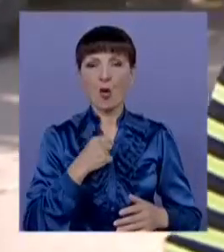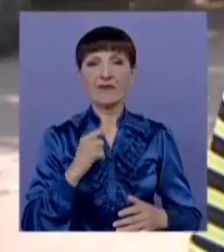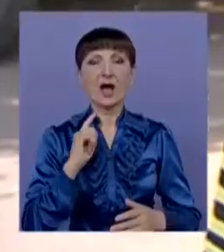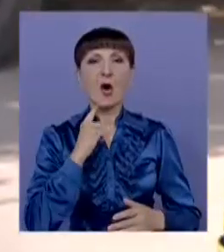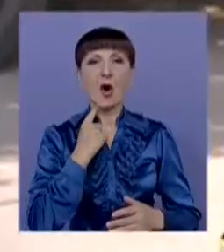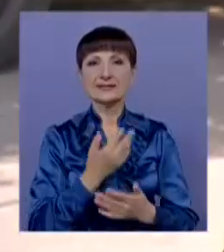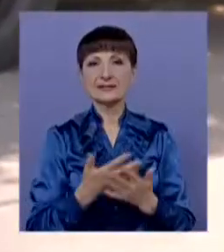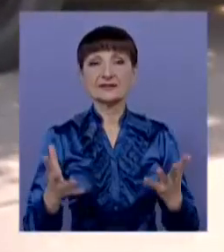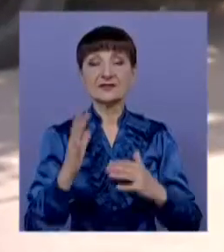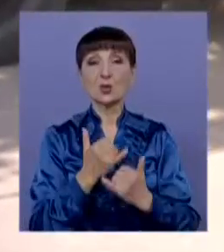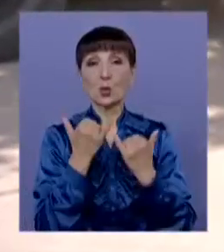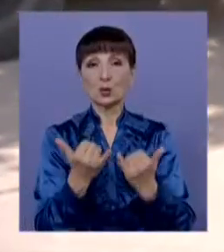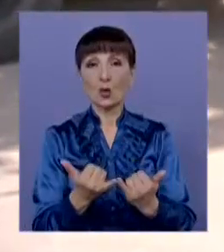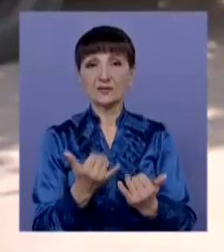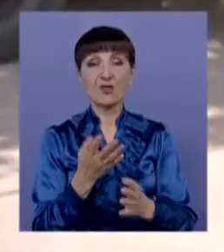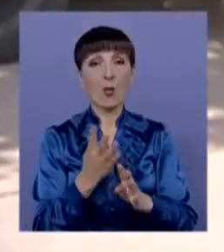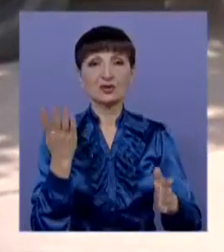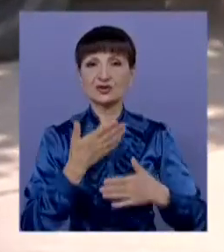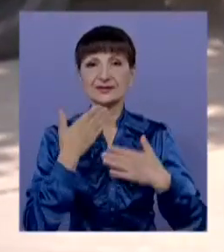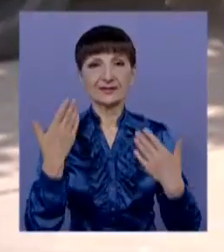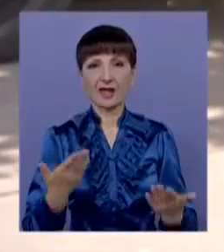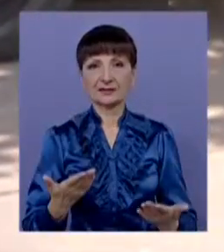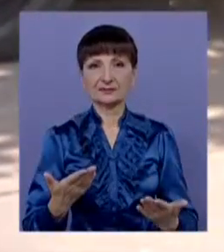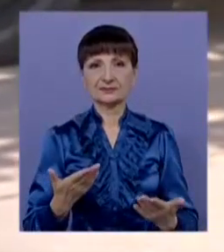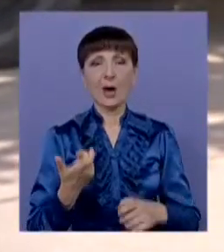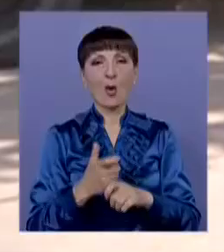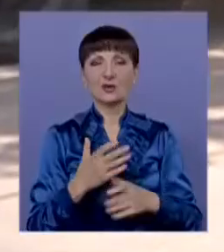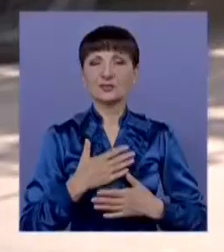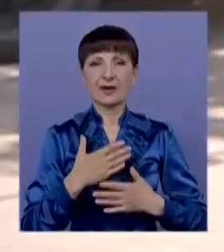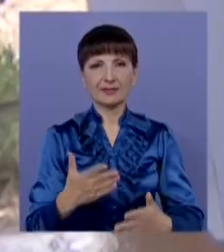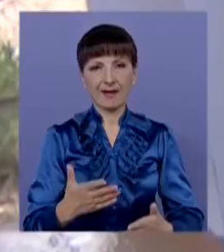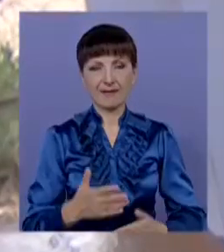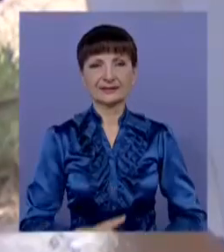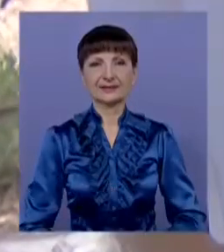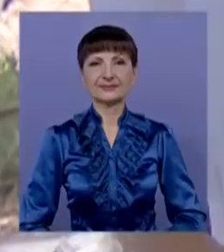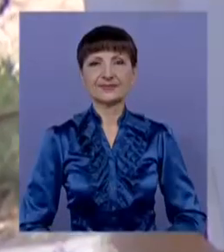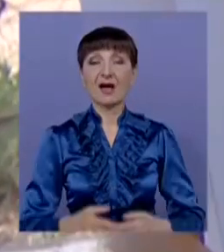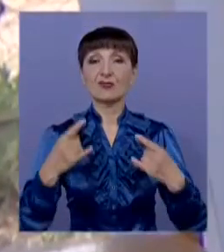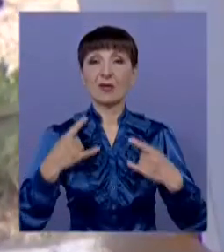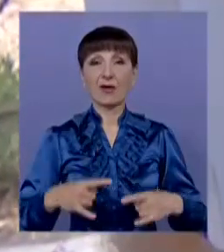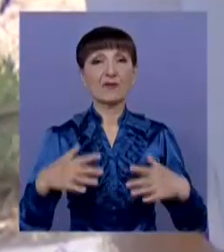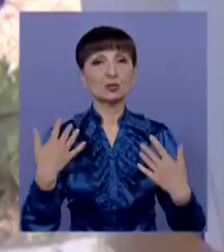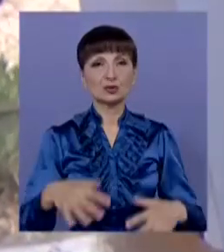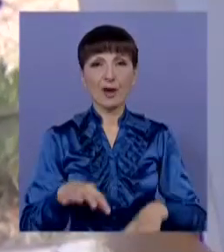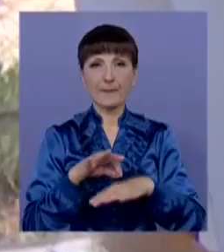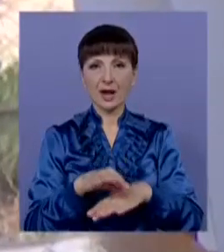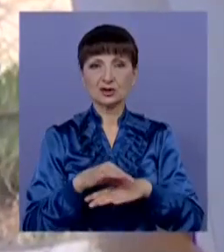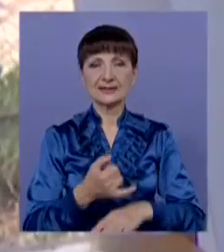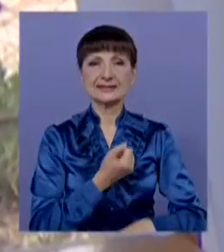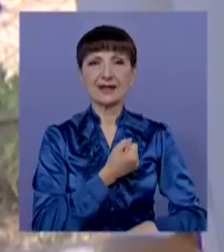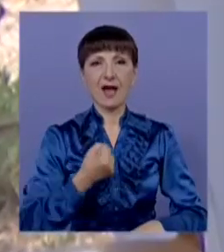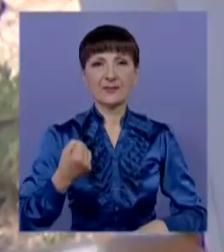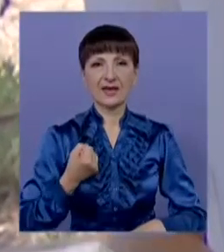Все удобства предоставлены. Очереди нет. Мы очень благодарны. Спасибо большое. Флюорографию прошли, потом